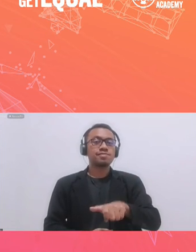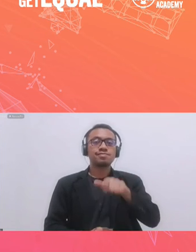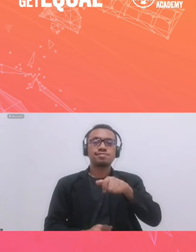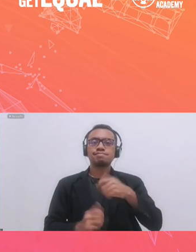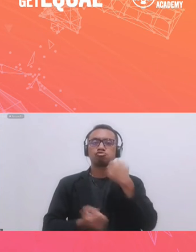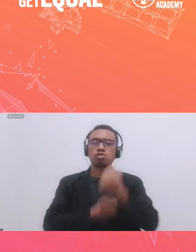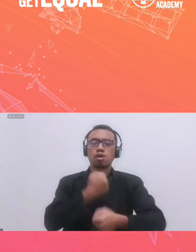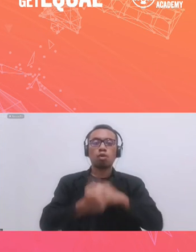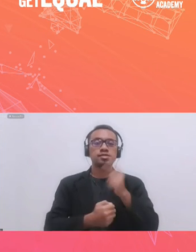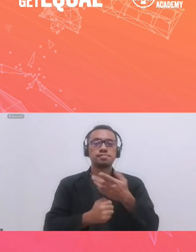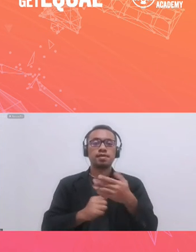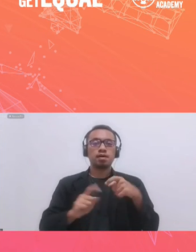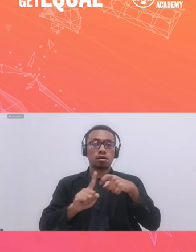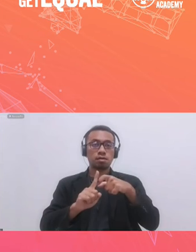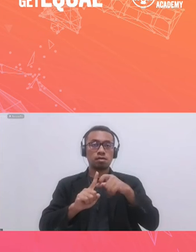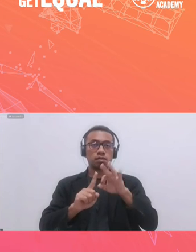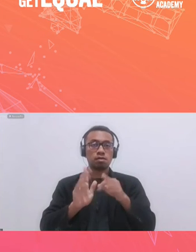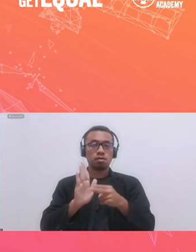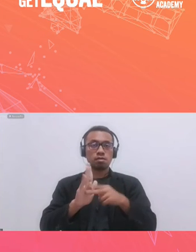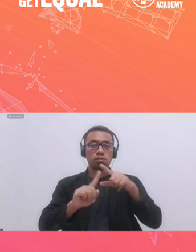konten. Karena tadi